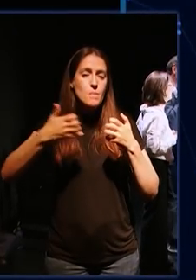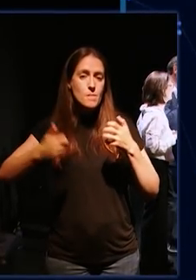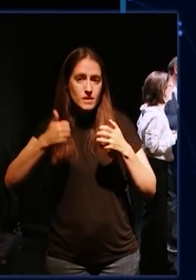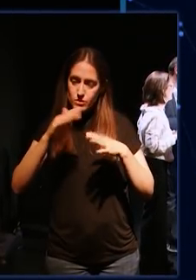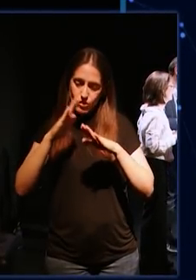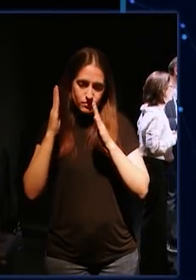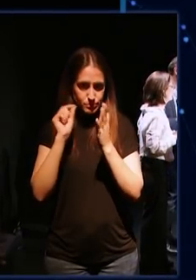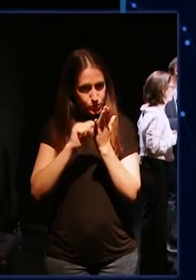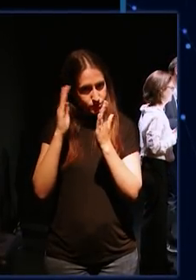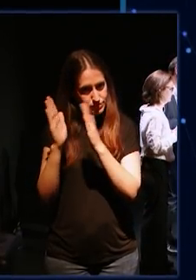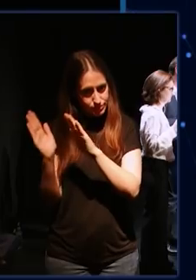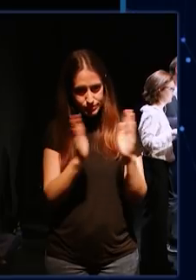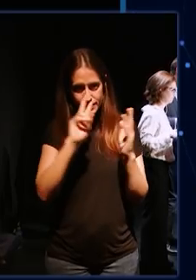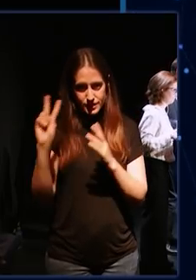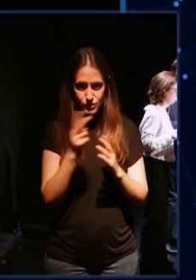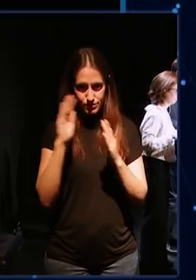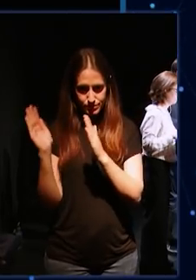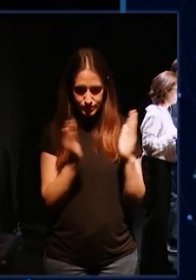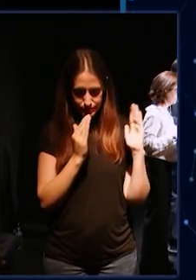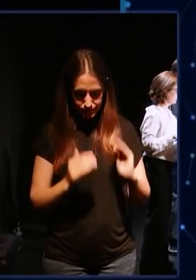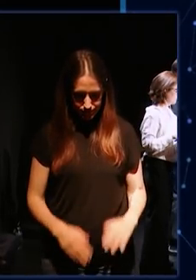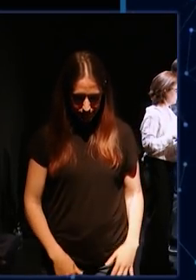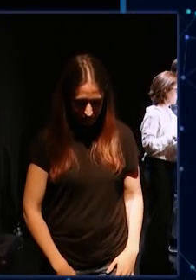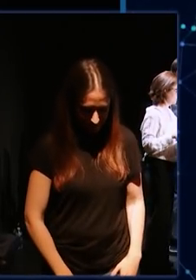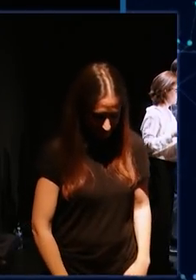d'avançar. Anem pel següent bloc de debat.